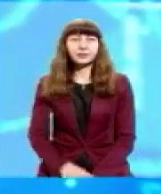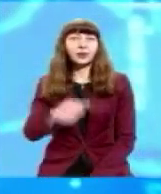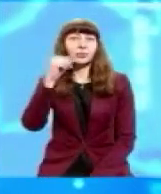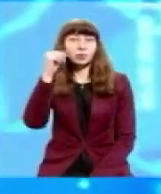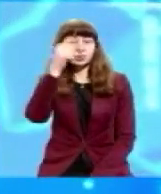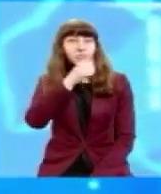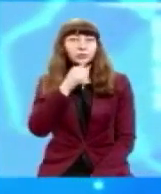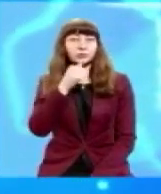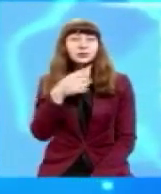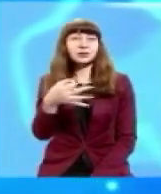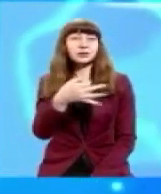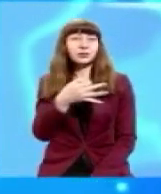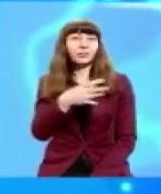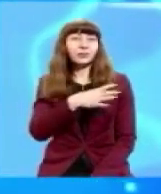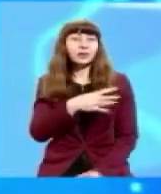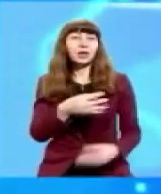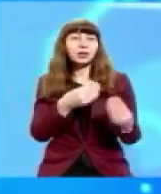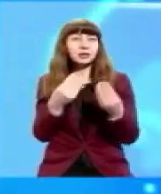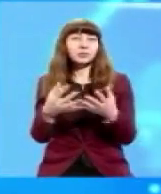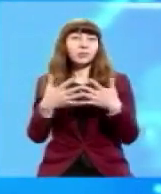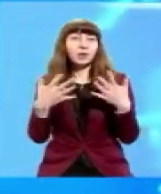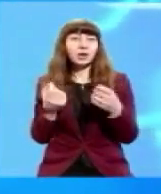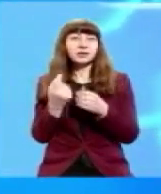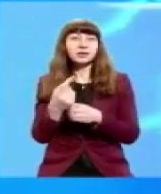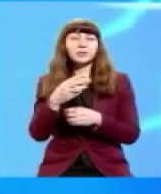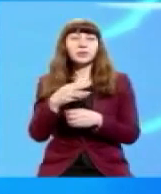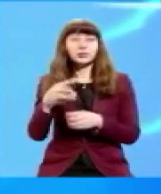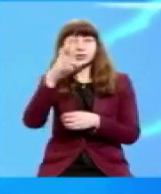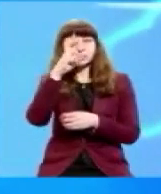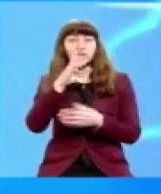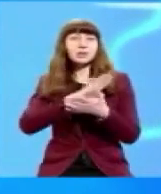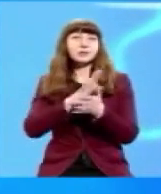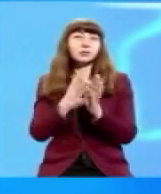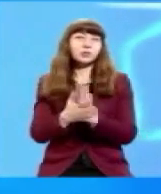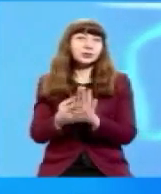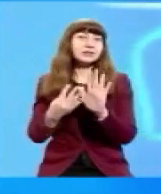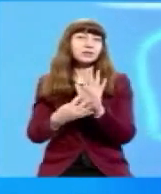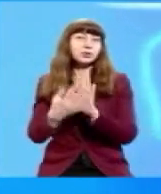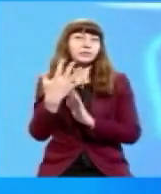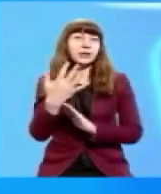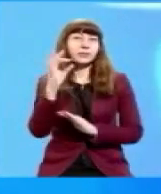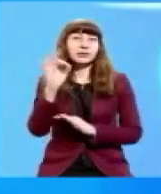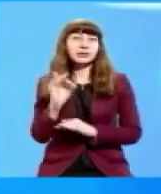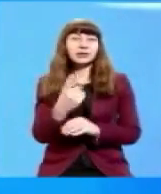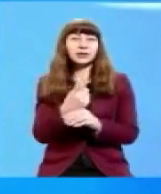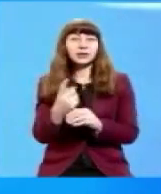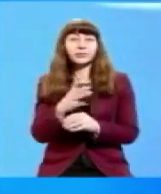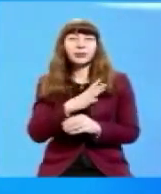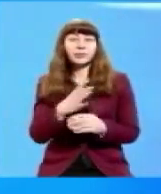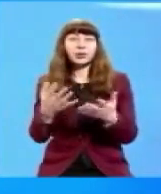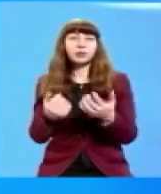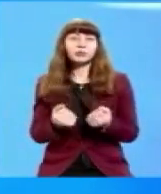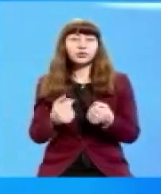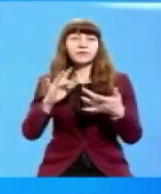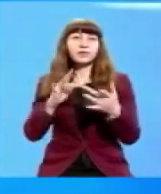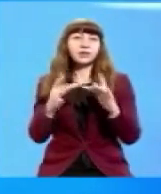В прошлом году в Костанайской области было оказано более 11 миллионов государственных услуг. 95% из них получены в